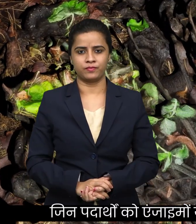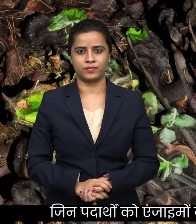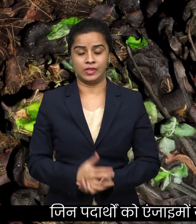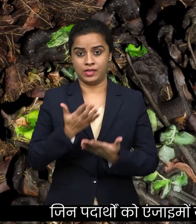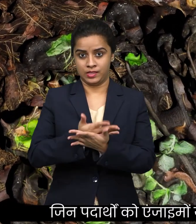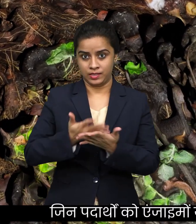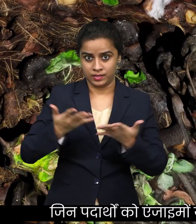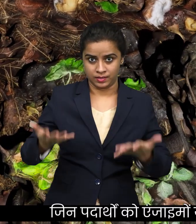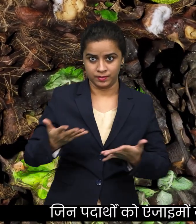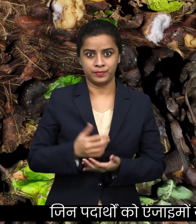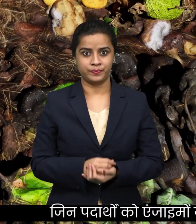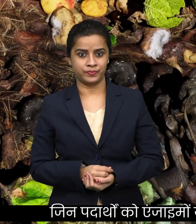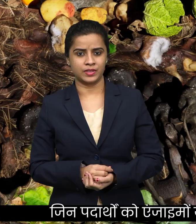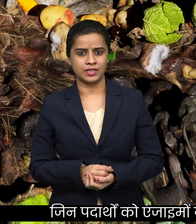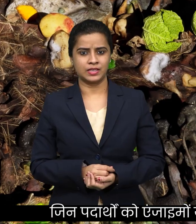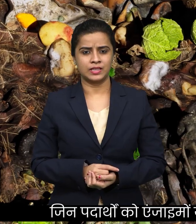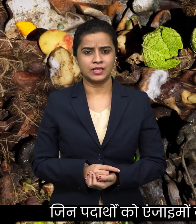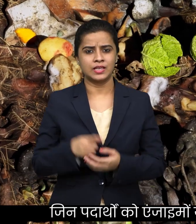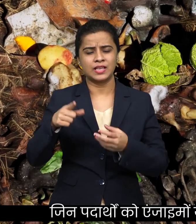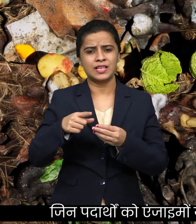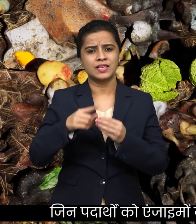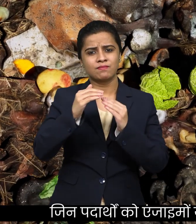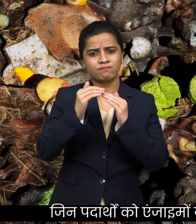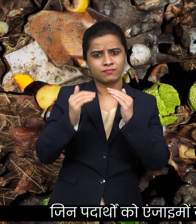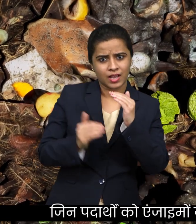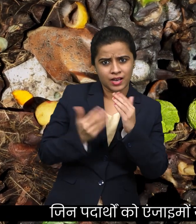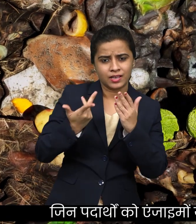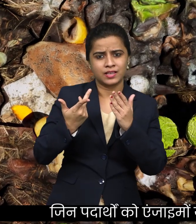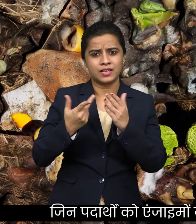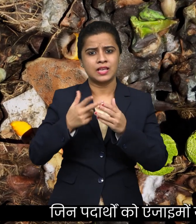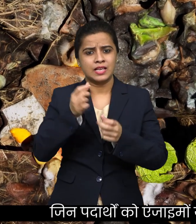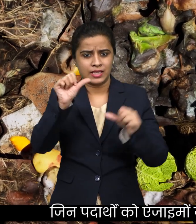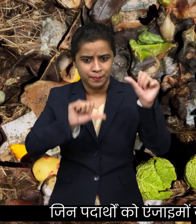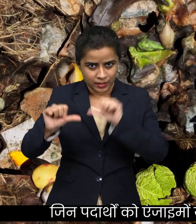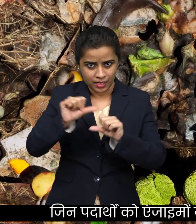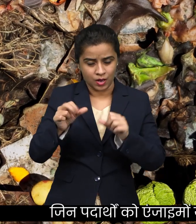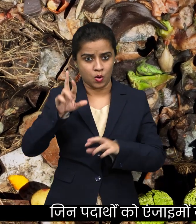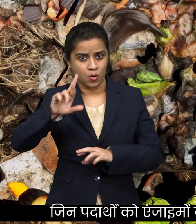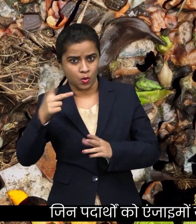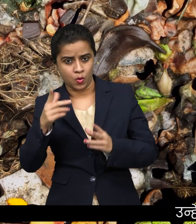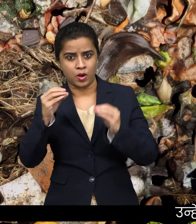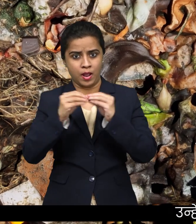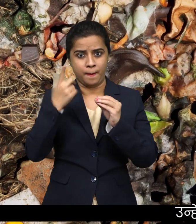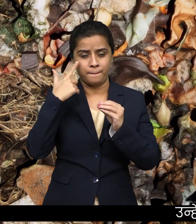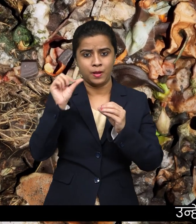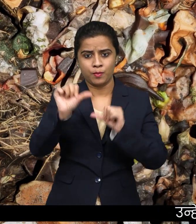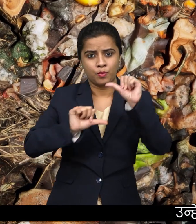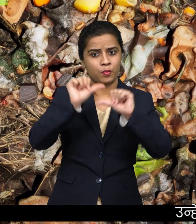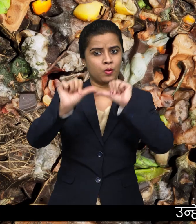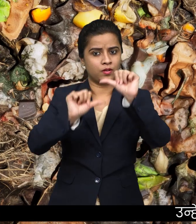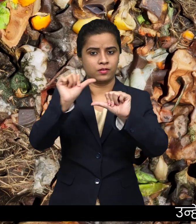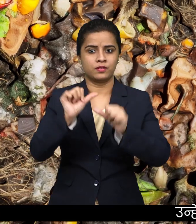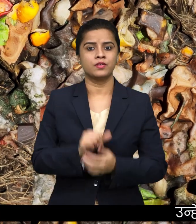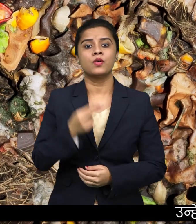जिन पदार्थों को एंजाइमों या जैविक प्रक्रियाओं द्वारा अपघटित किया जा सकता है, उन्हें